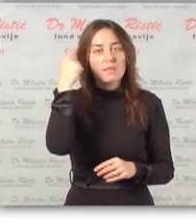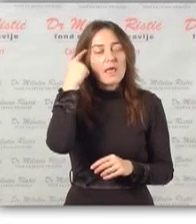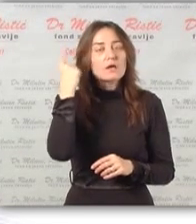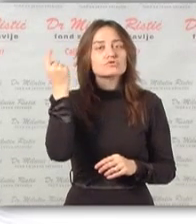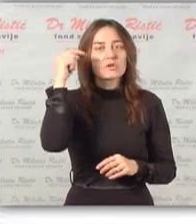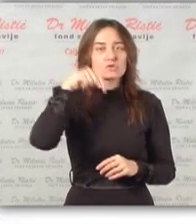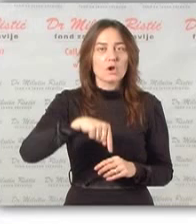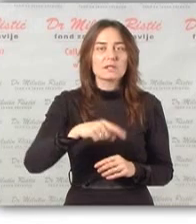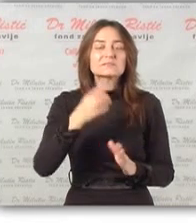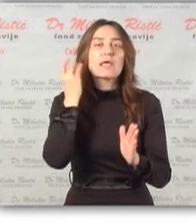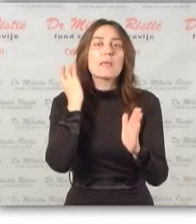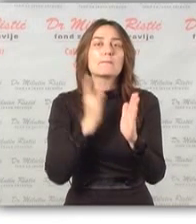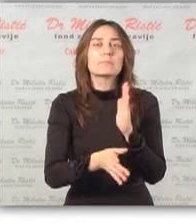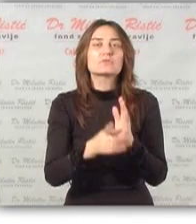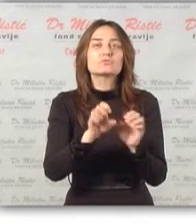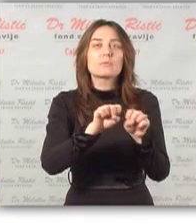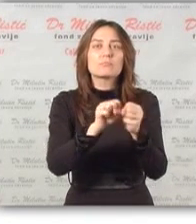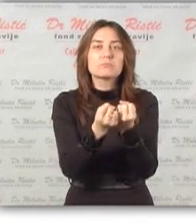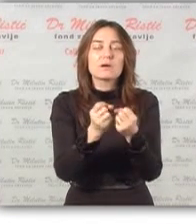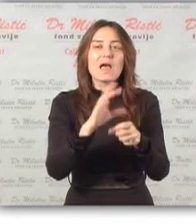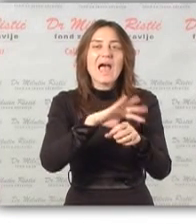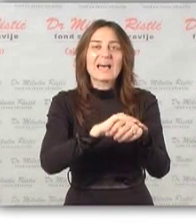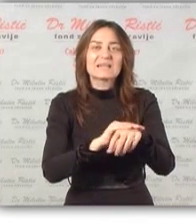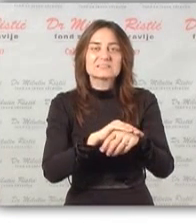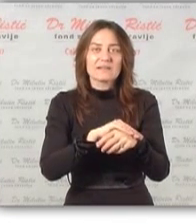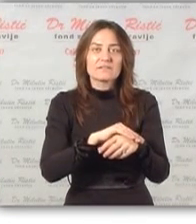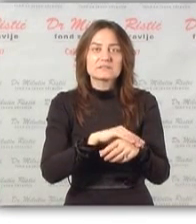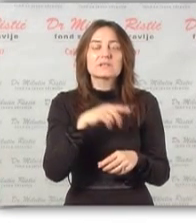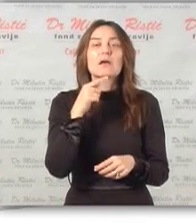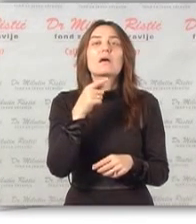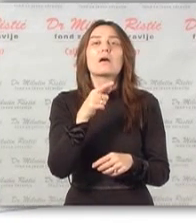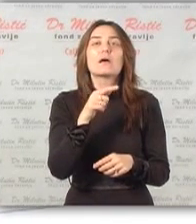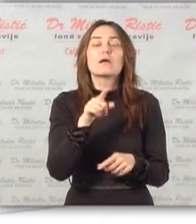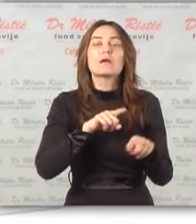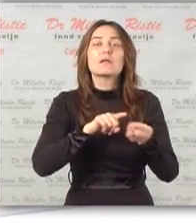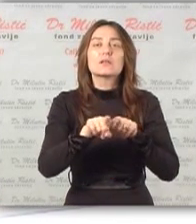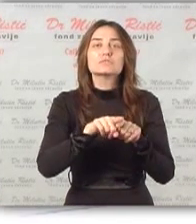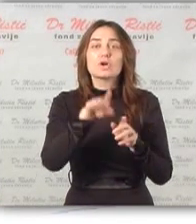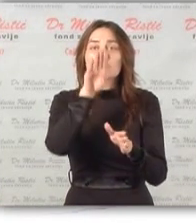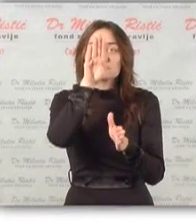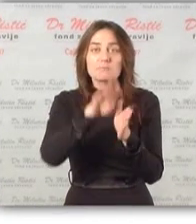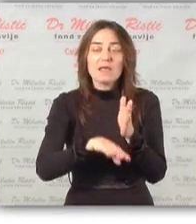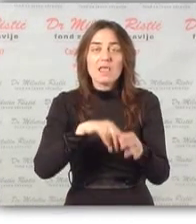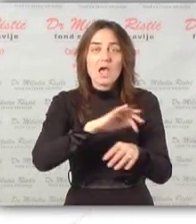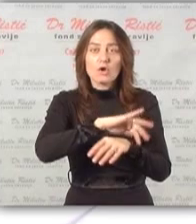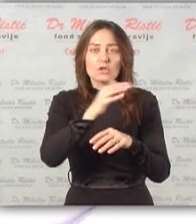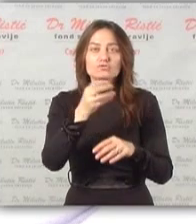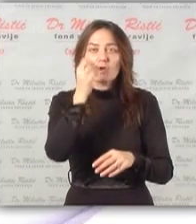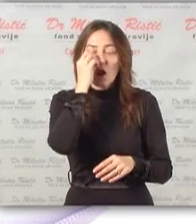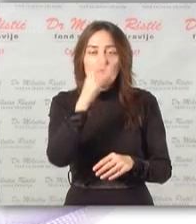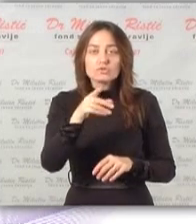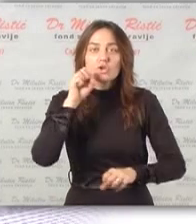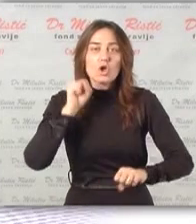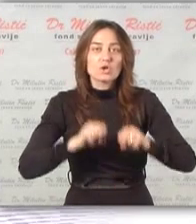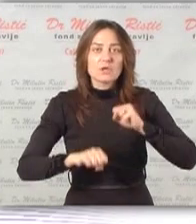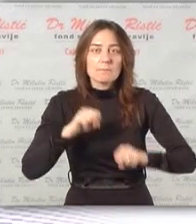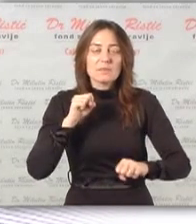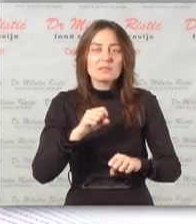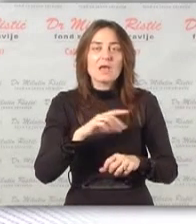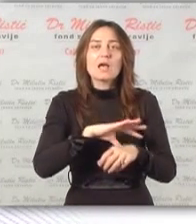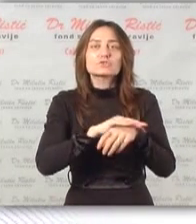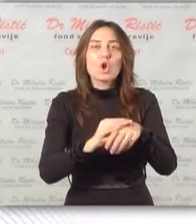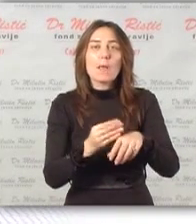taj način dolazi do bržeg habanja hrskavice. Takođe, tako i inače smanjena količina i lošijih